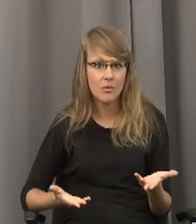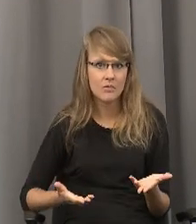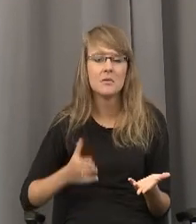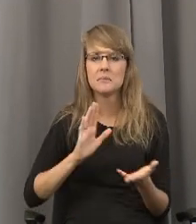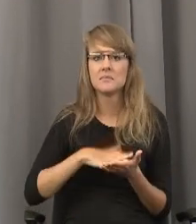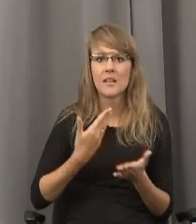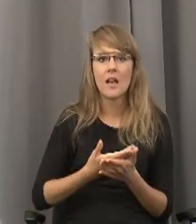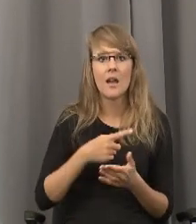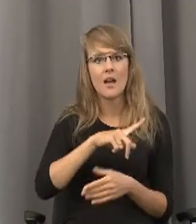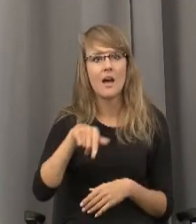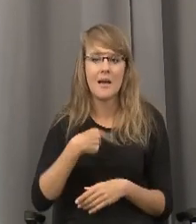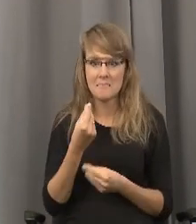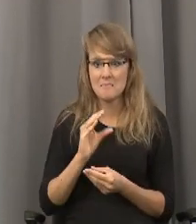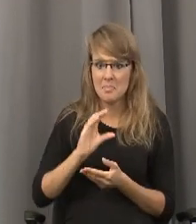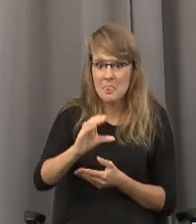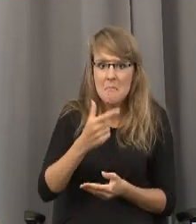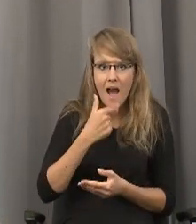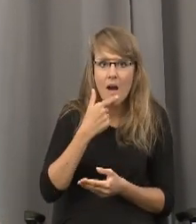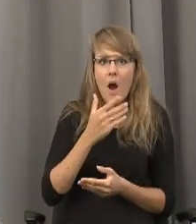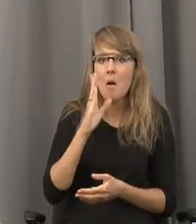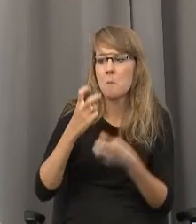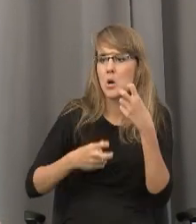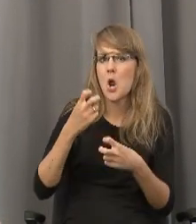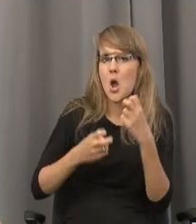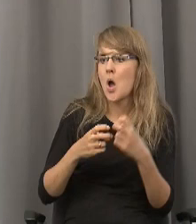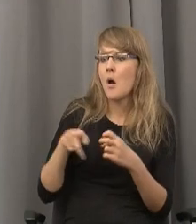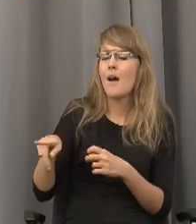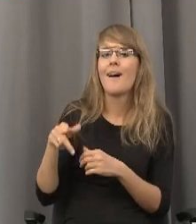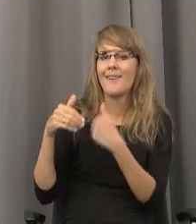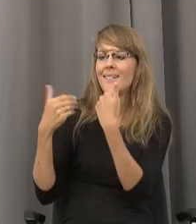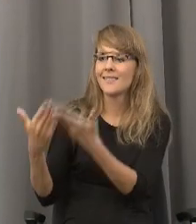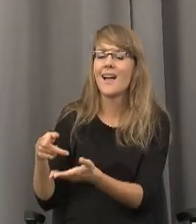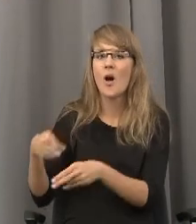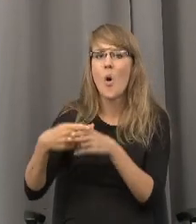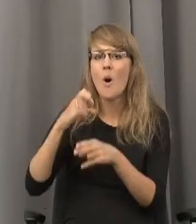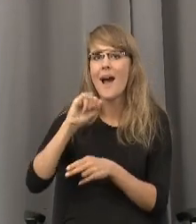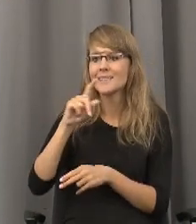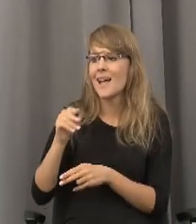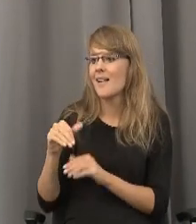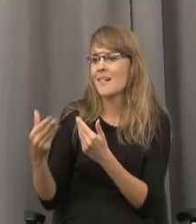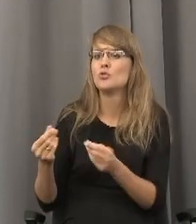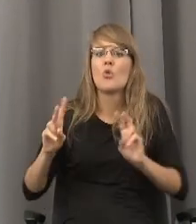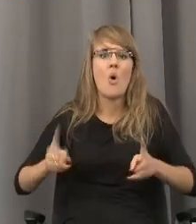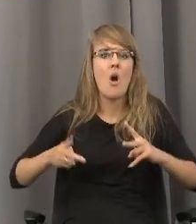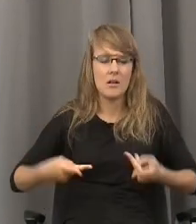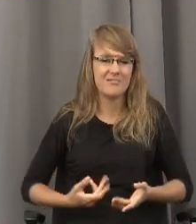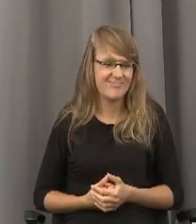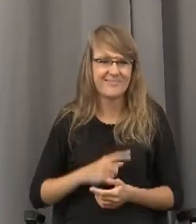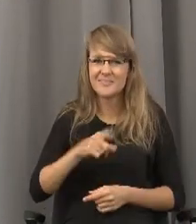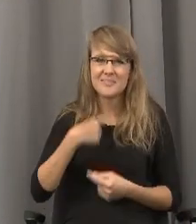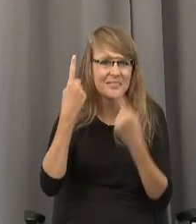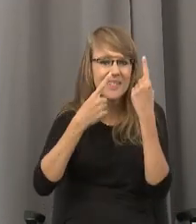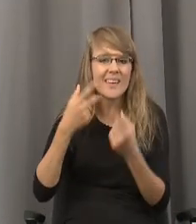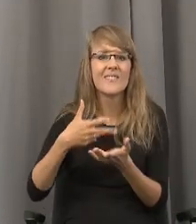chore na Alzheimera, ale skąd je mamy zabrać w obszarze służby zdrowia? Absolutnie uważamy, że nakłady w ramach wydatków publicznych na służbę